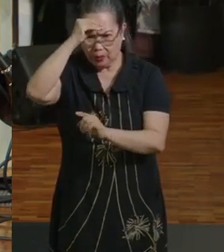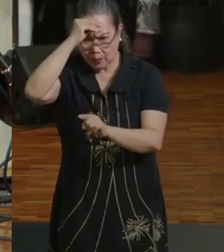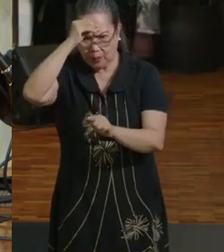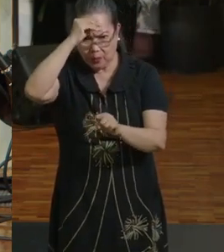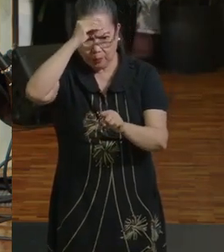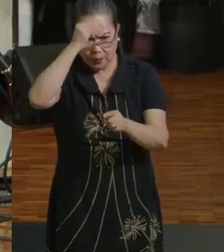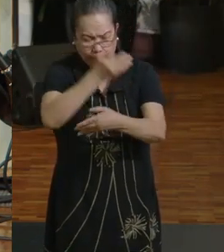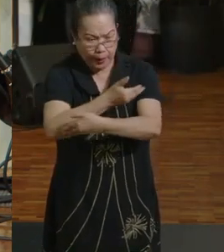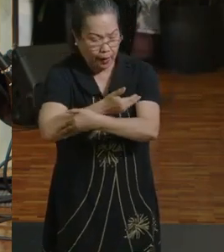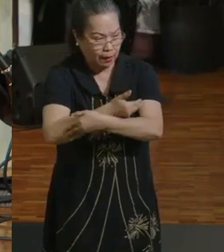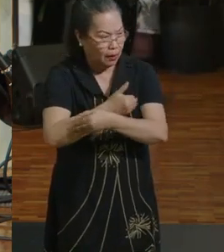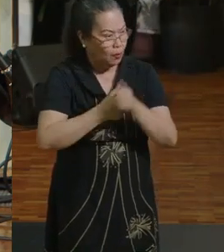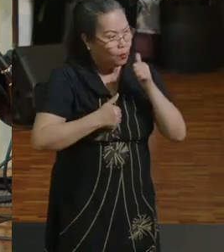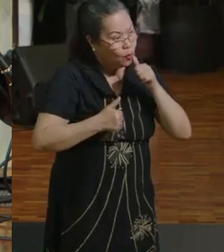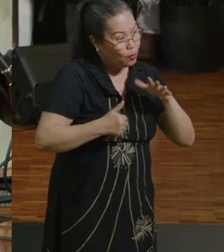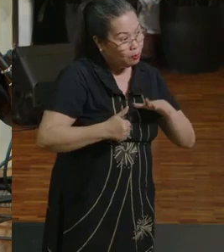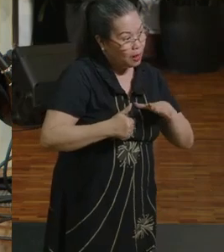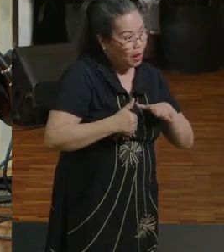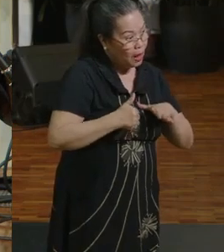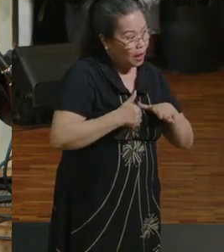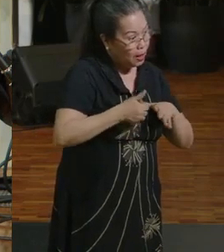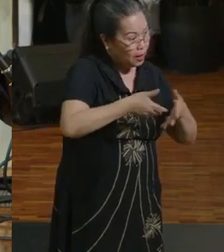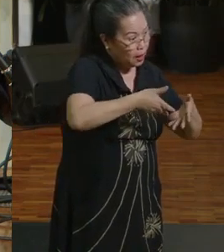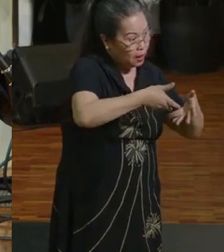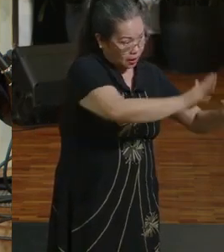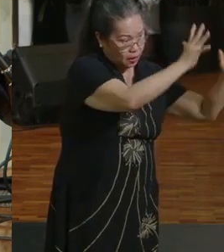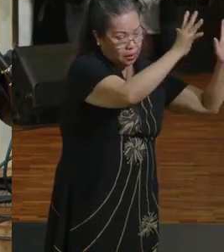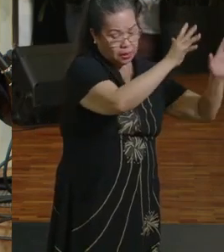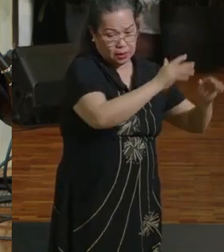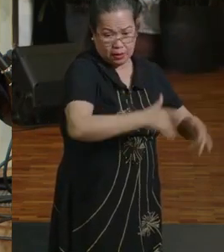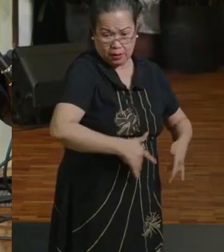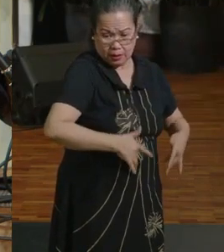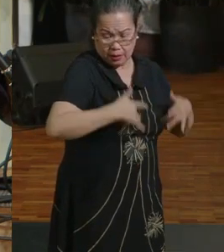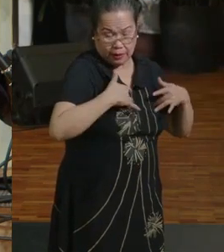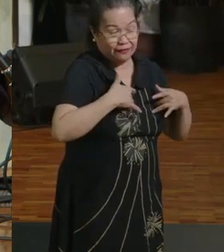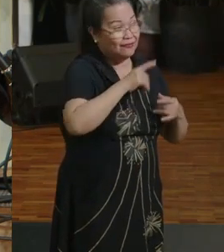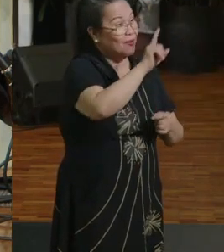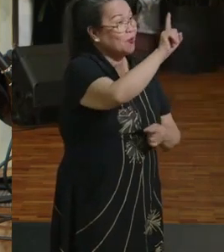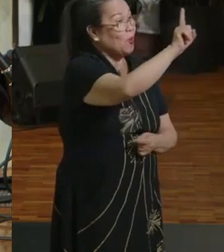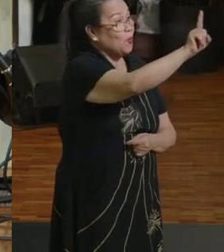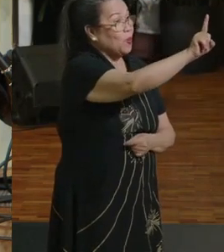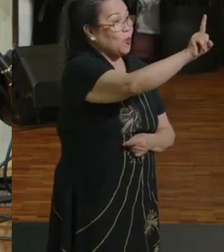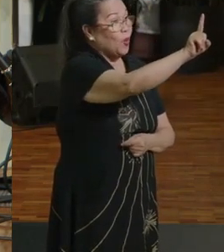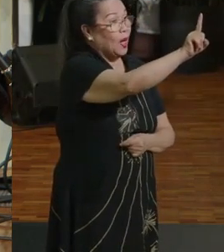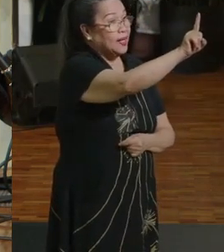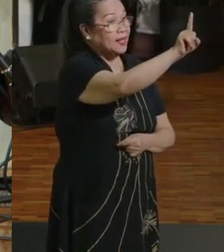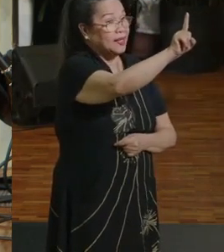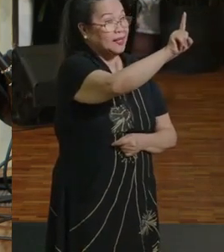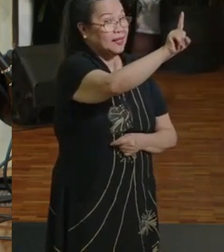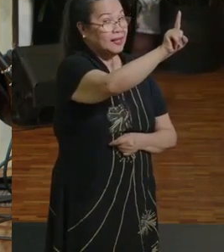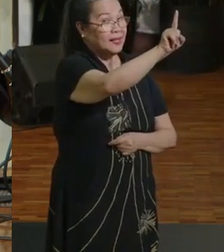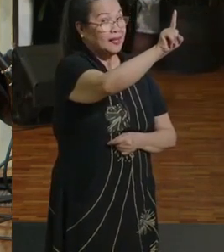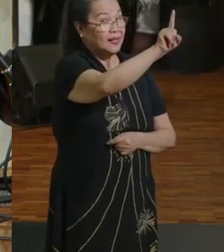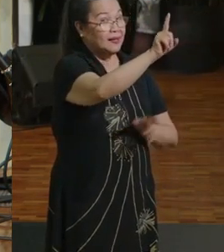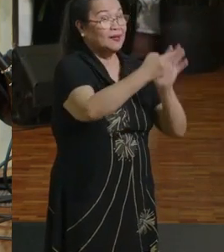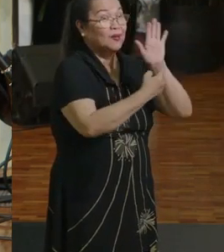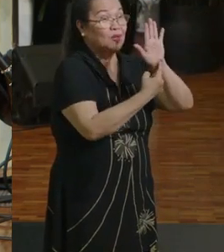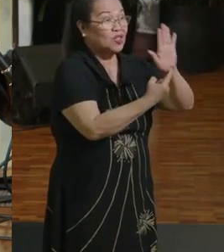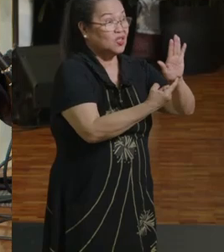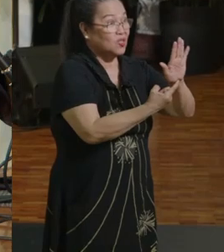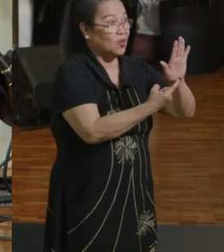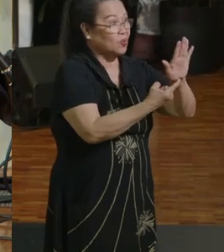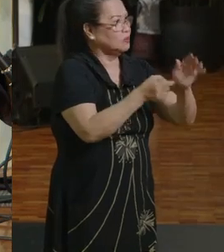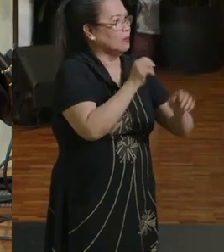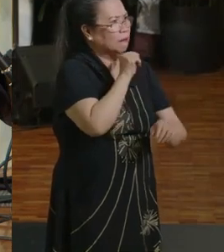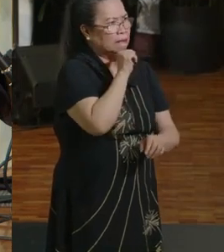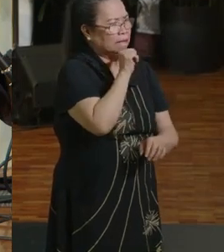Yung mga batang babae, hinayaan na niya. Isang hudyat na wala silang